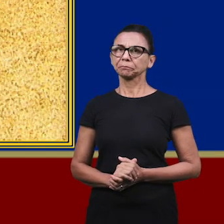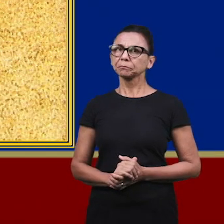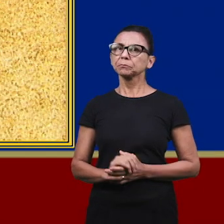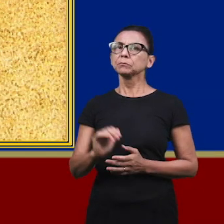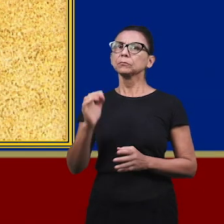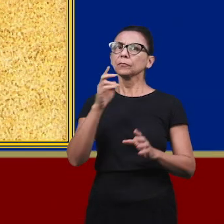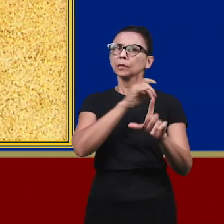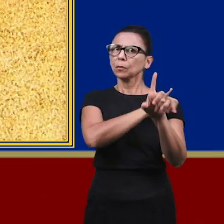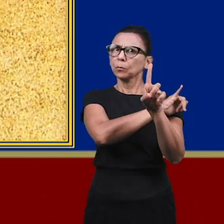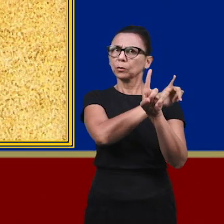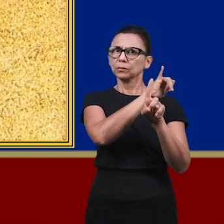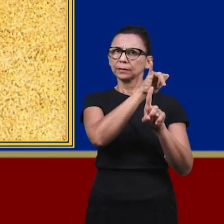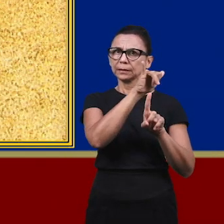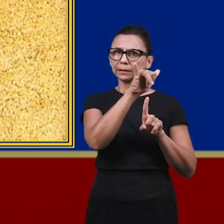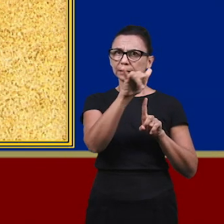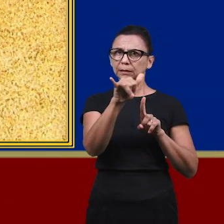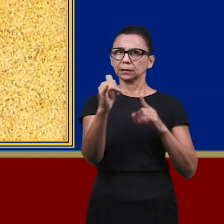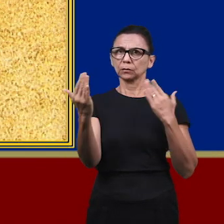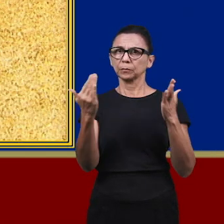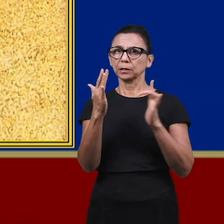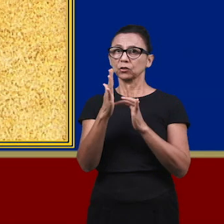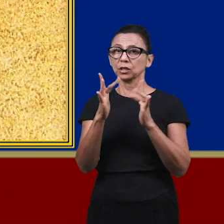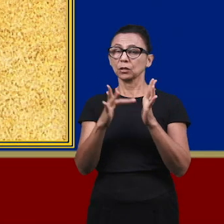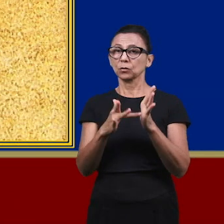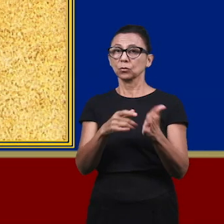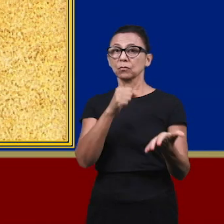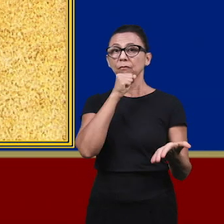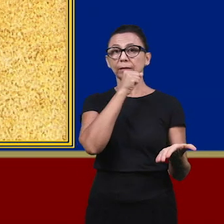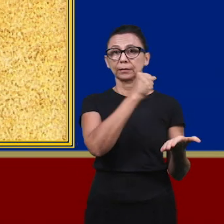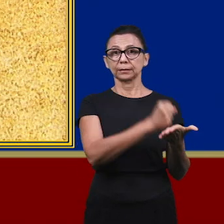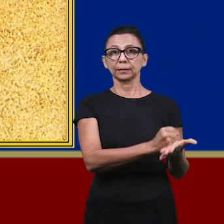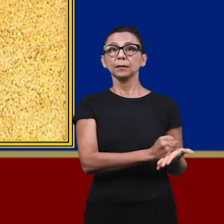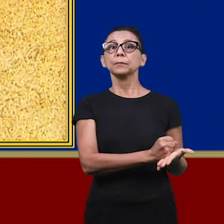prophétique de Jésus à l'Ancien Testament.